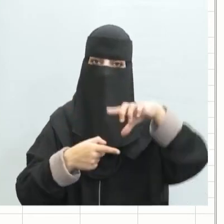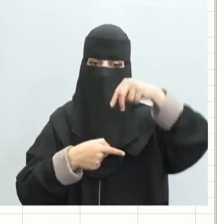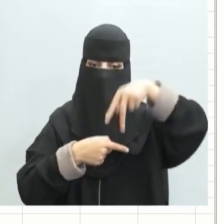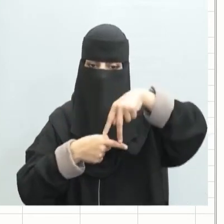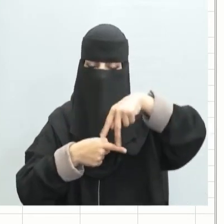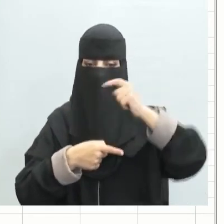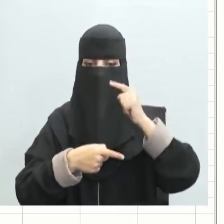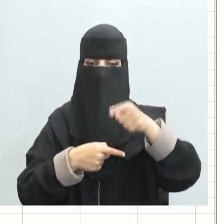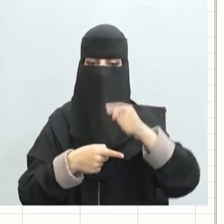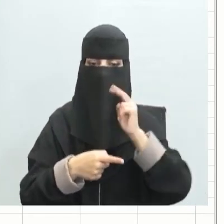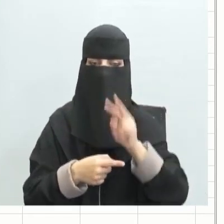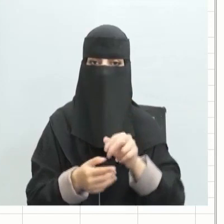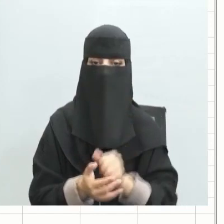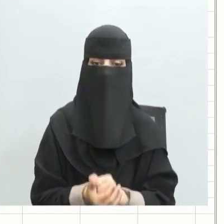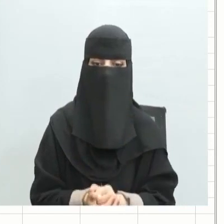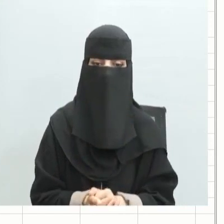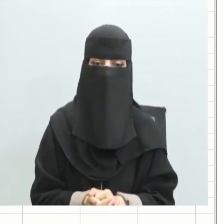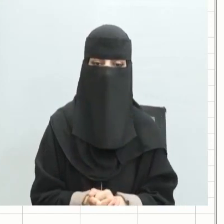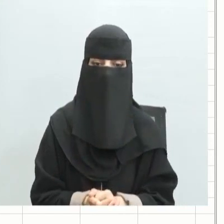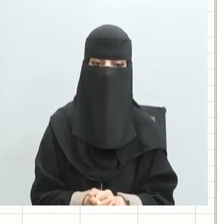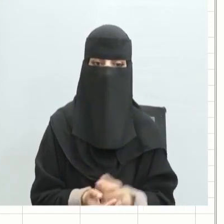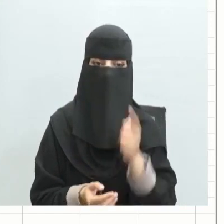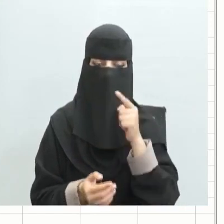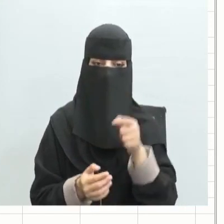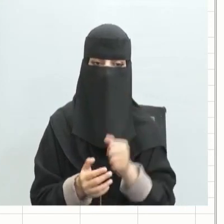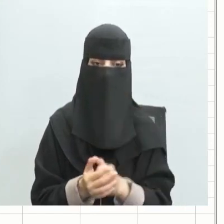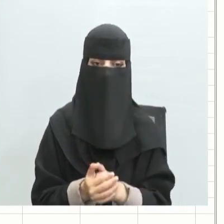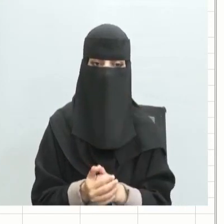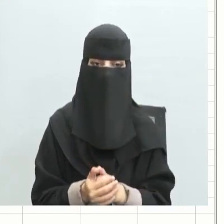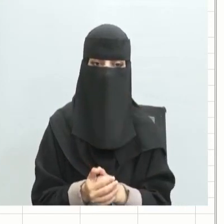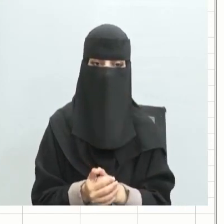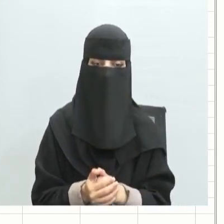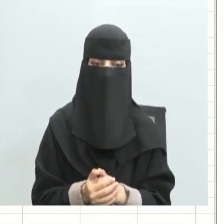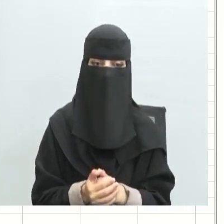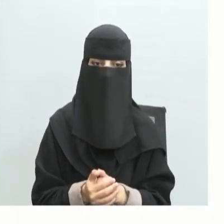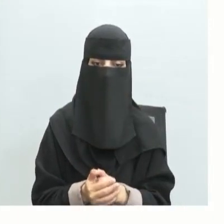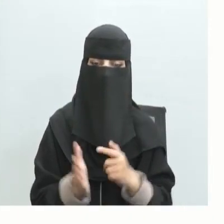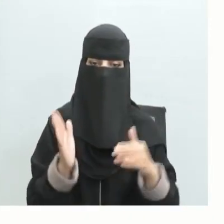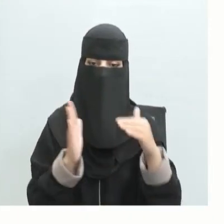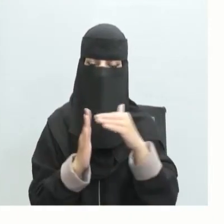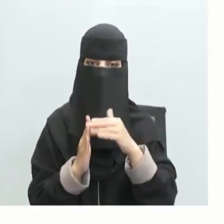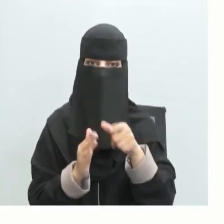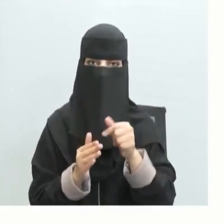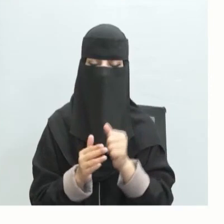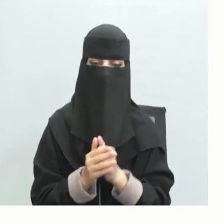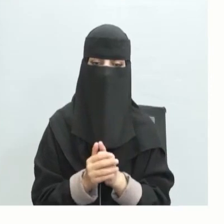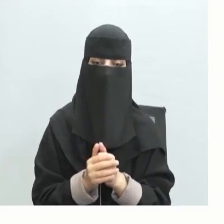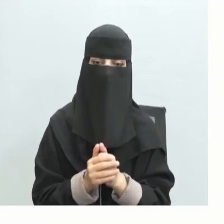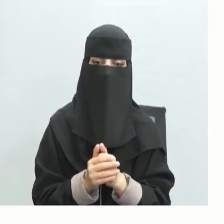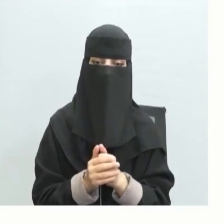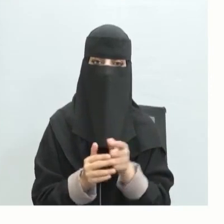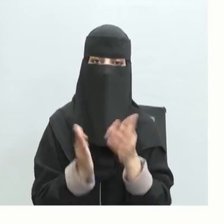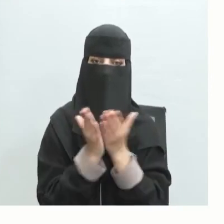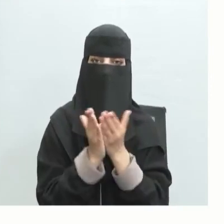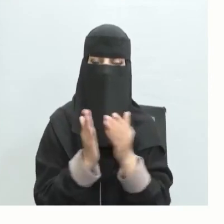فبالتالي ايها الاخوه الكرام والاخوات يعني نكون هنا وصلنا الى يعني نهايه